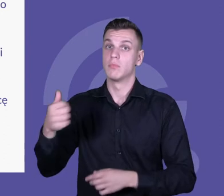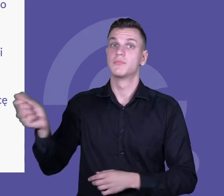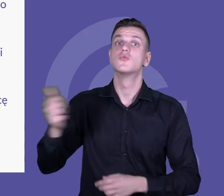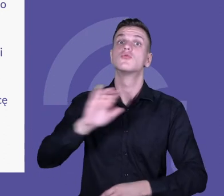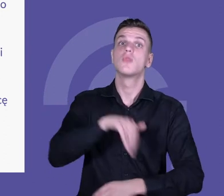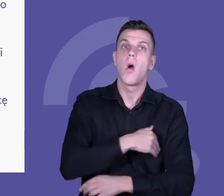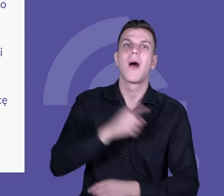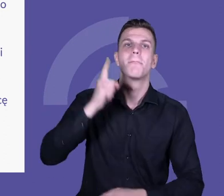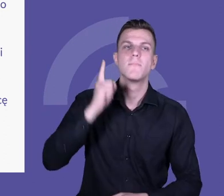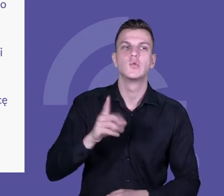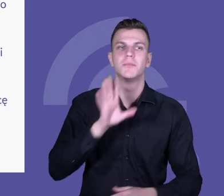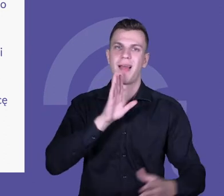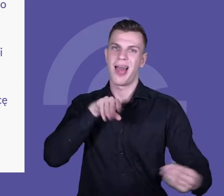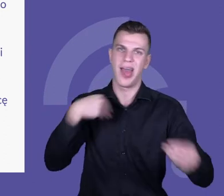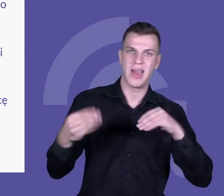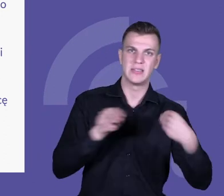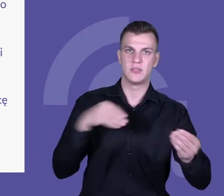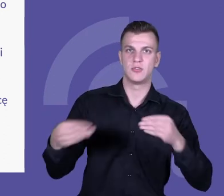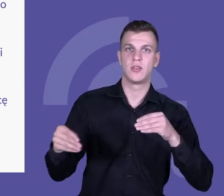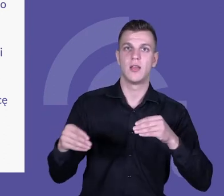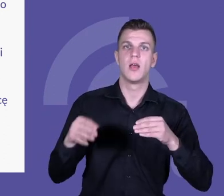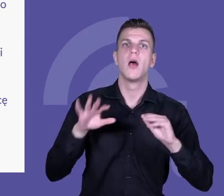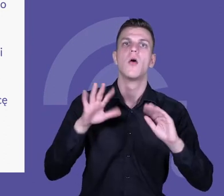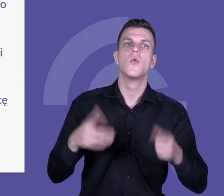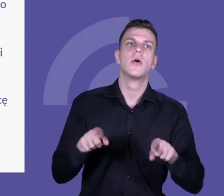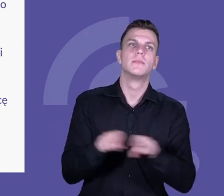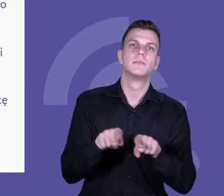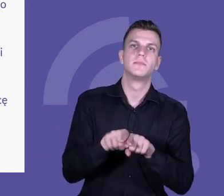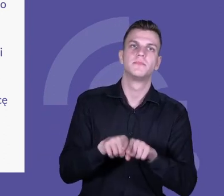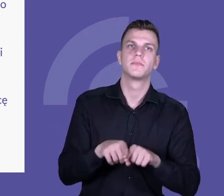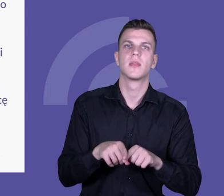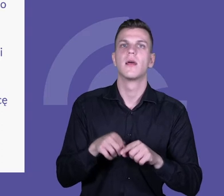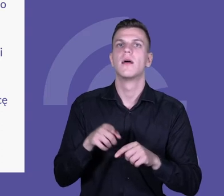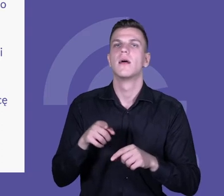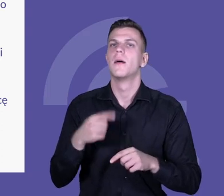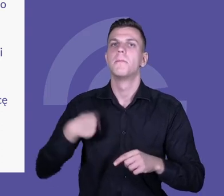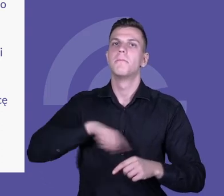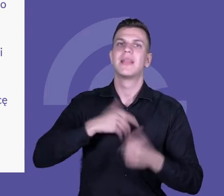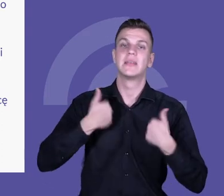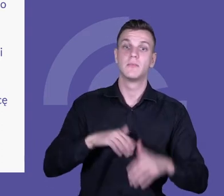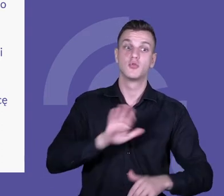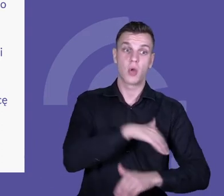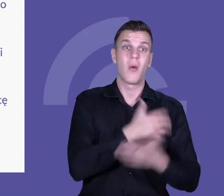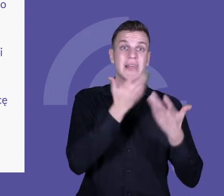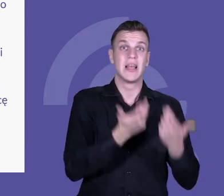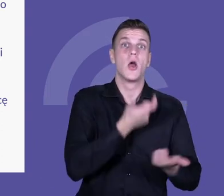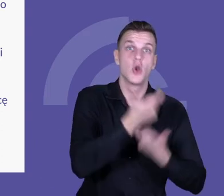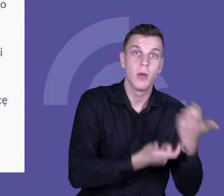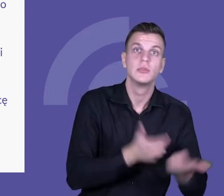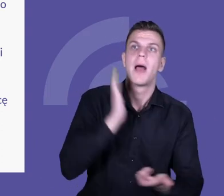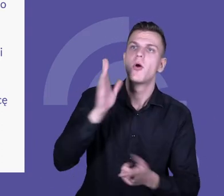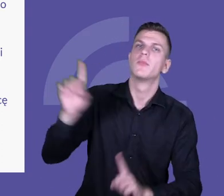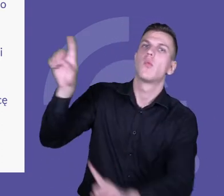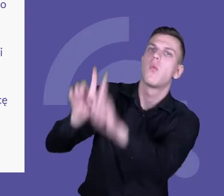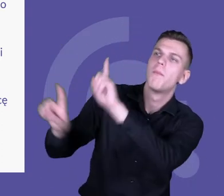to nie wymagało wymówek przed nadzorem, żeby to nie wymagało tworzenia jakichś wirtualnych